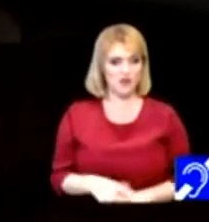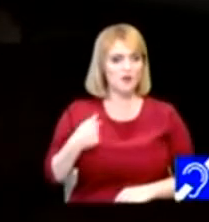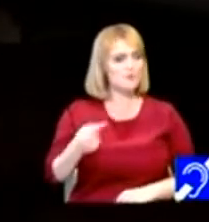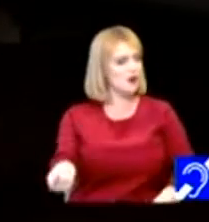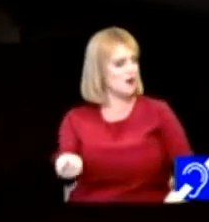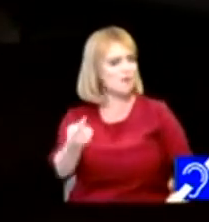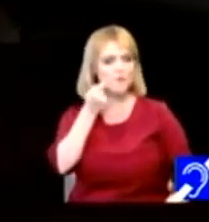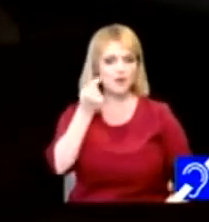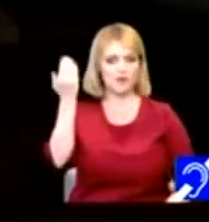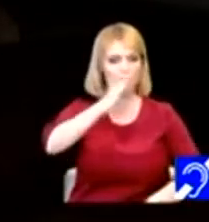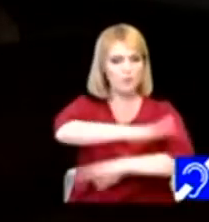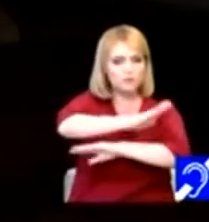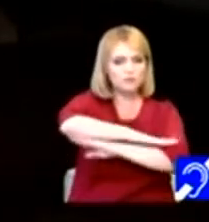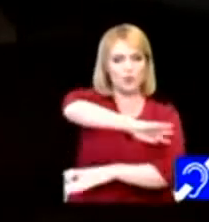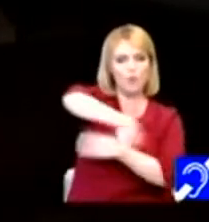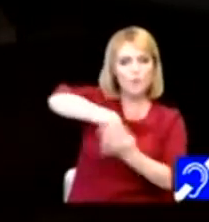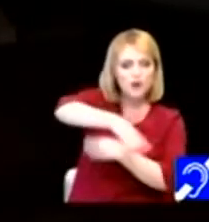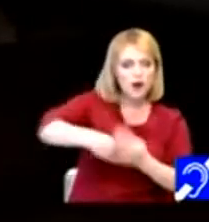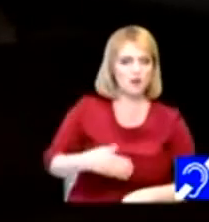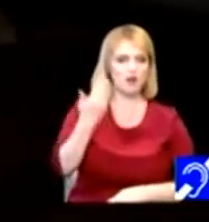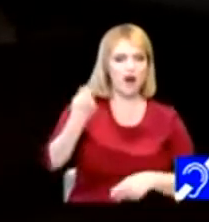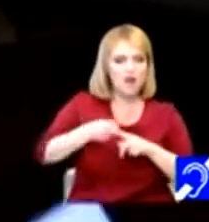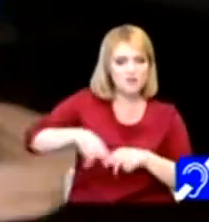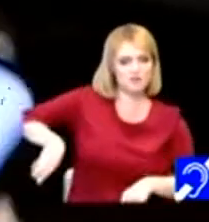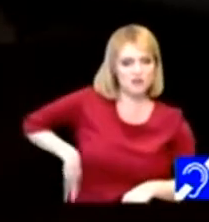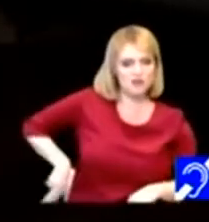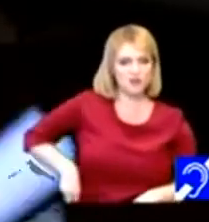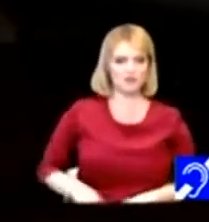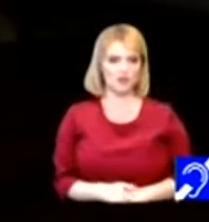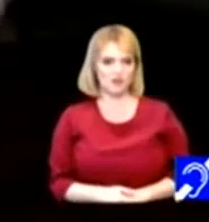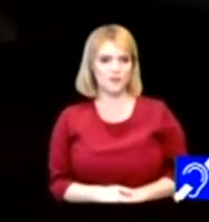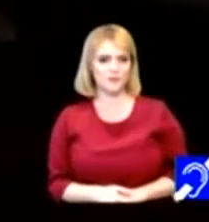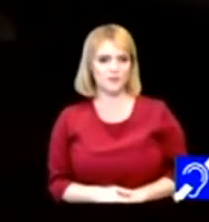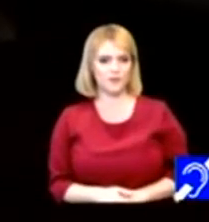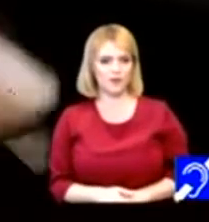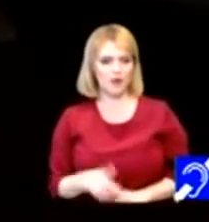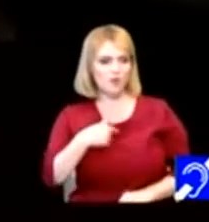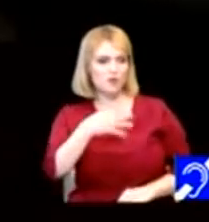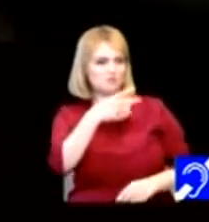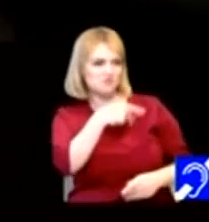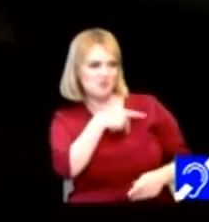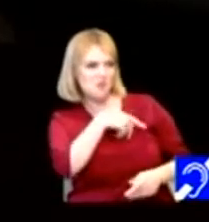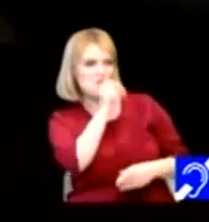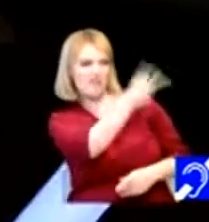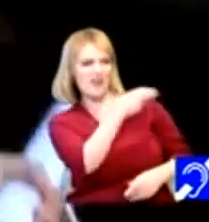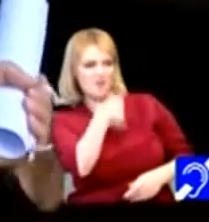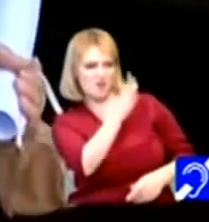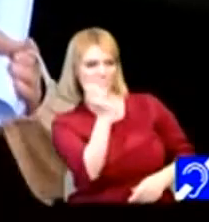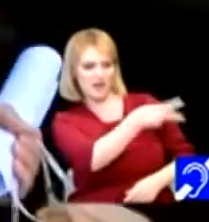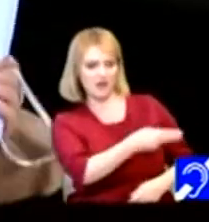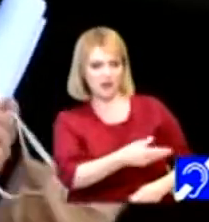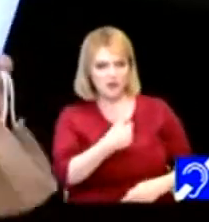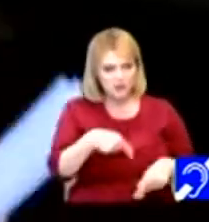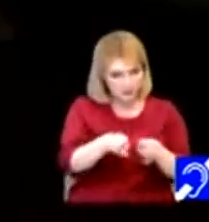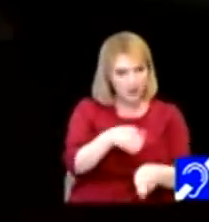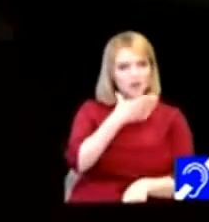purtarea obraznică pe care are domnul director, pentru că se arată cu degetul spre poarta teatrului că n-aveți cicăta aici. Ce facem noi? Au